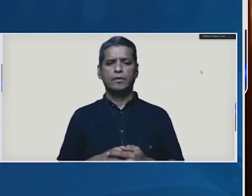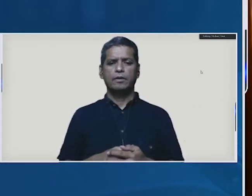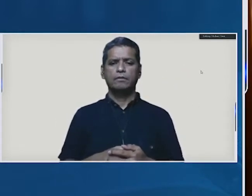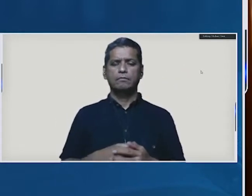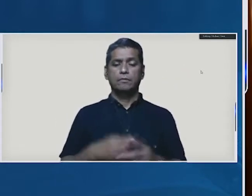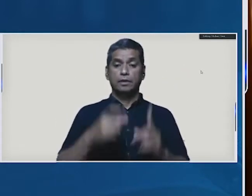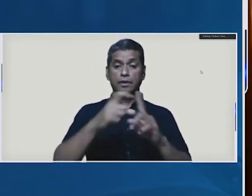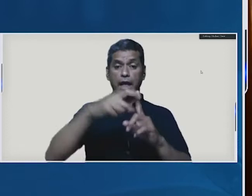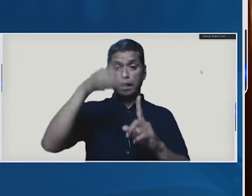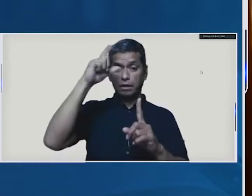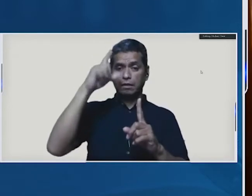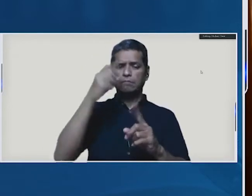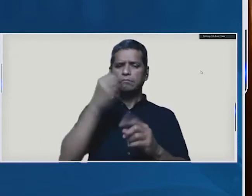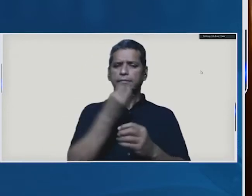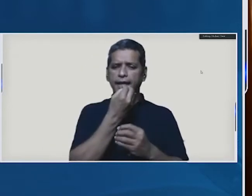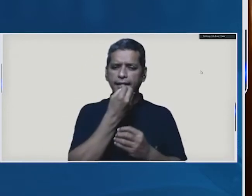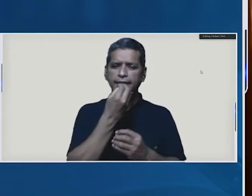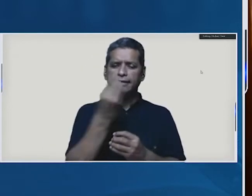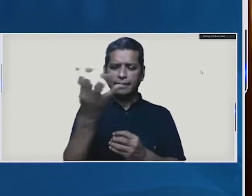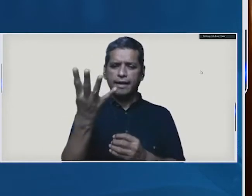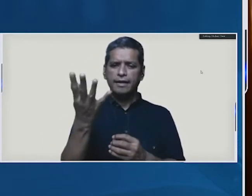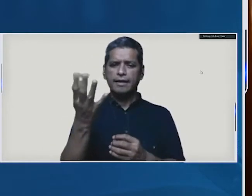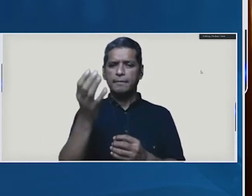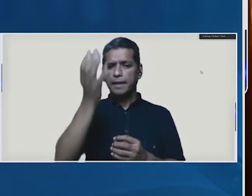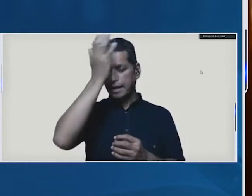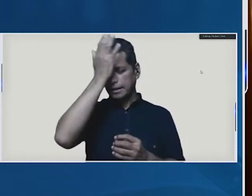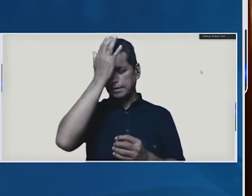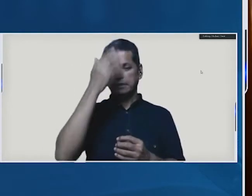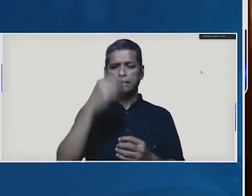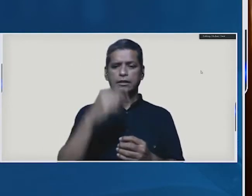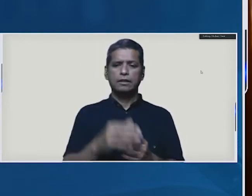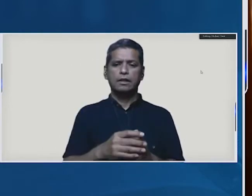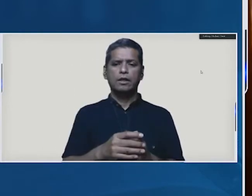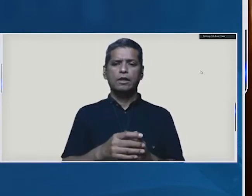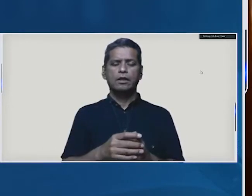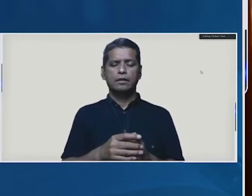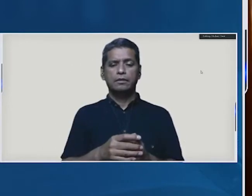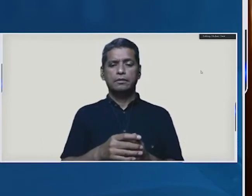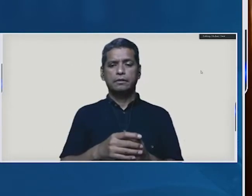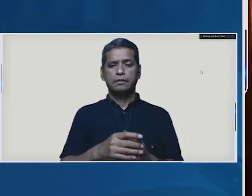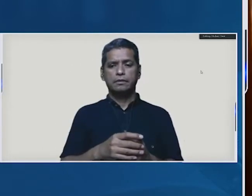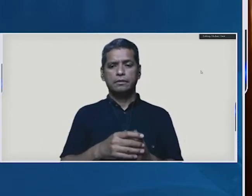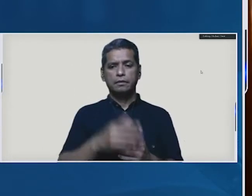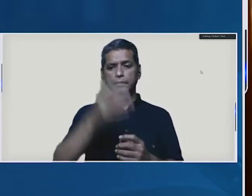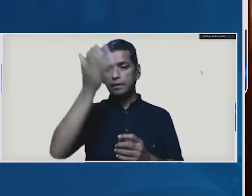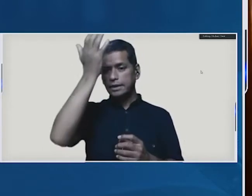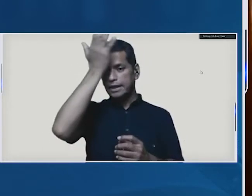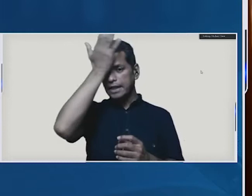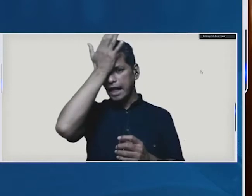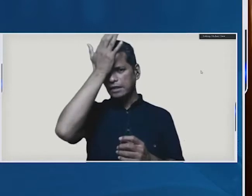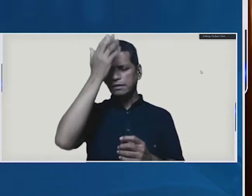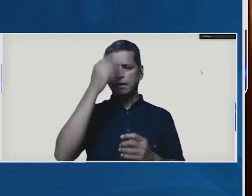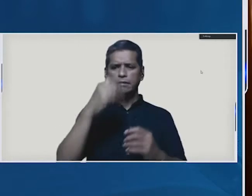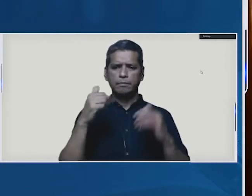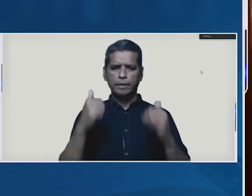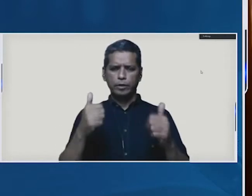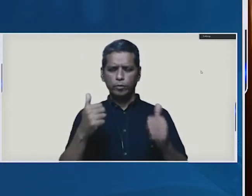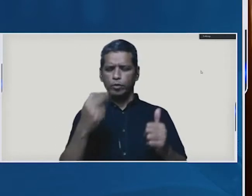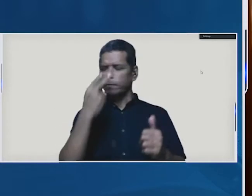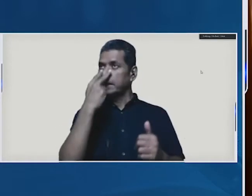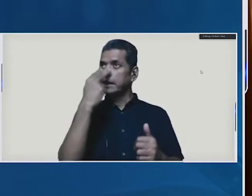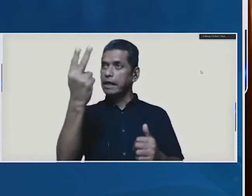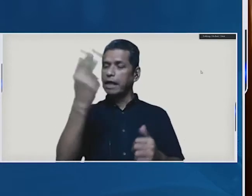ketika nebukadnezar sedang tertidur maka Raja benar-benar melihat patung